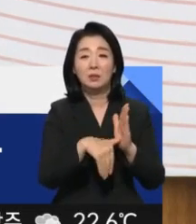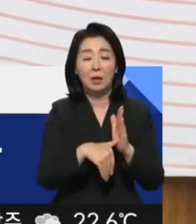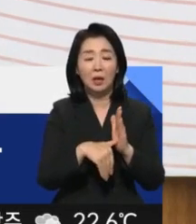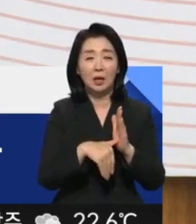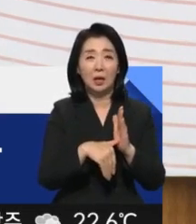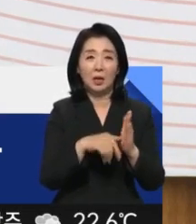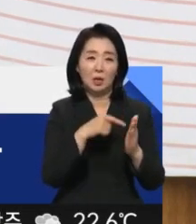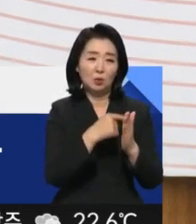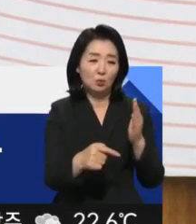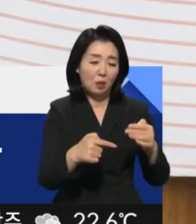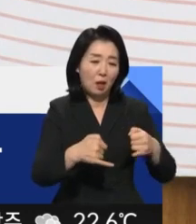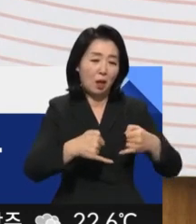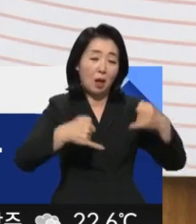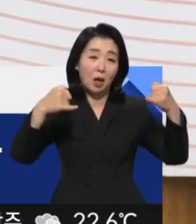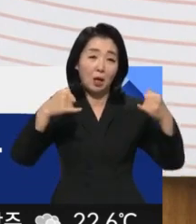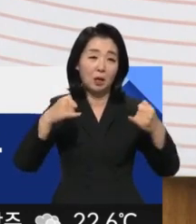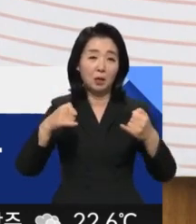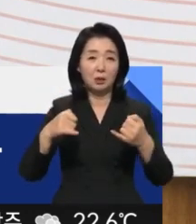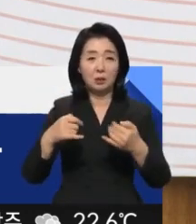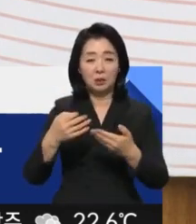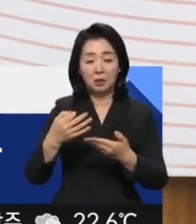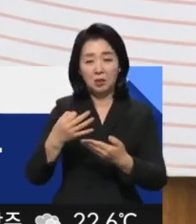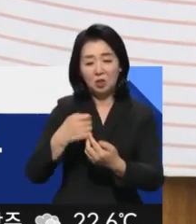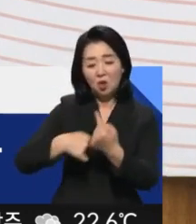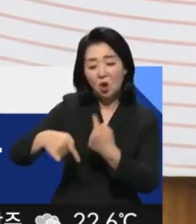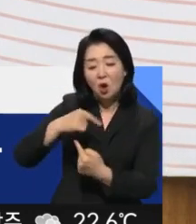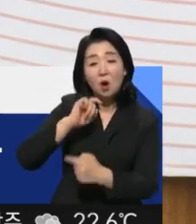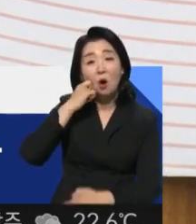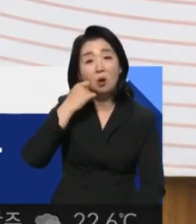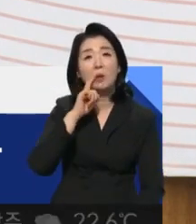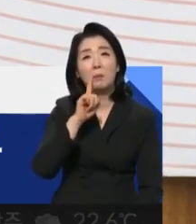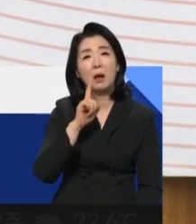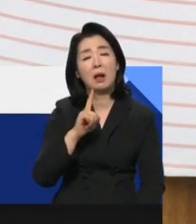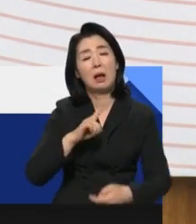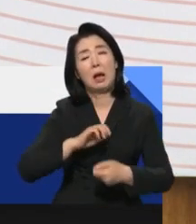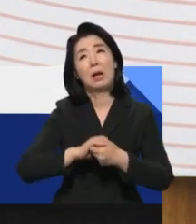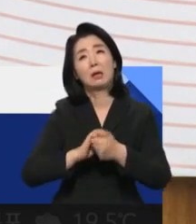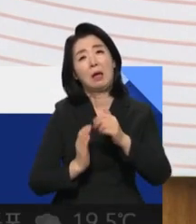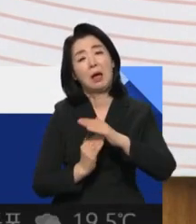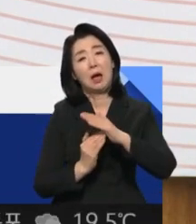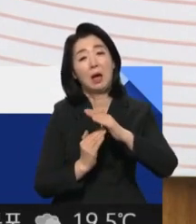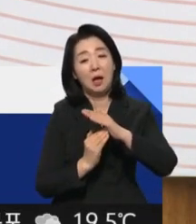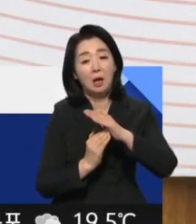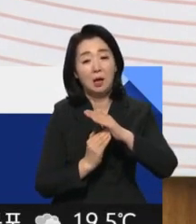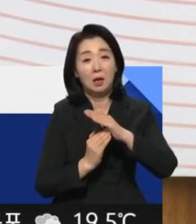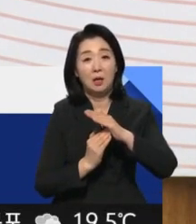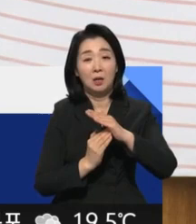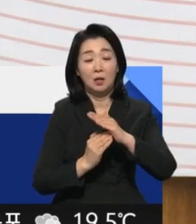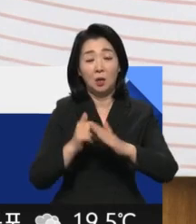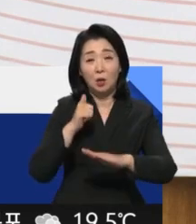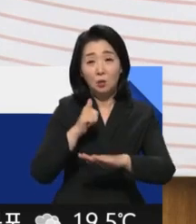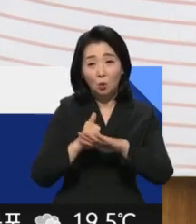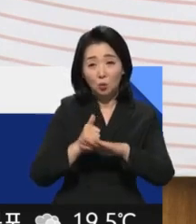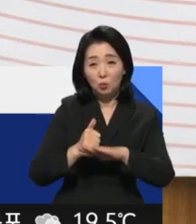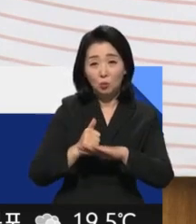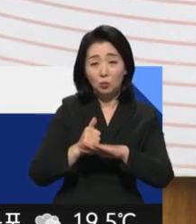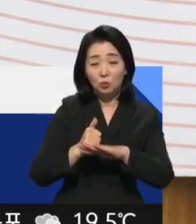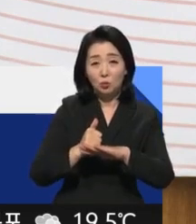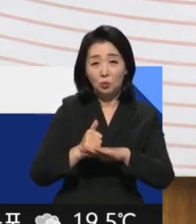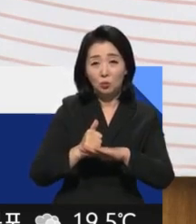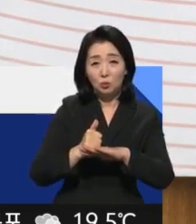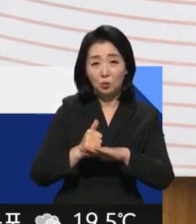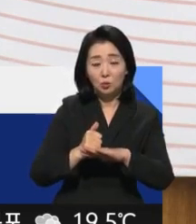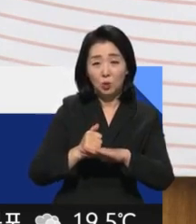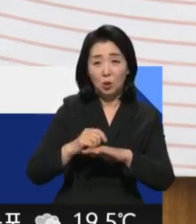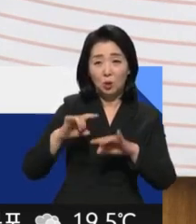이상 버티기 어려운 한계 상황에 도달했고 또 그래서 요금 인상이 불가피하다는 점은 우리 모두